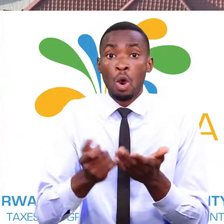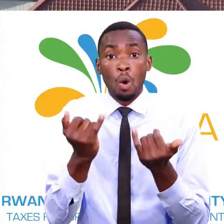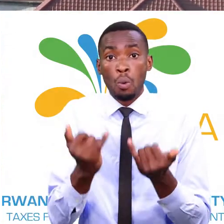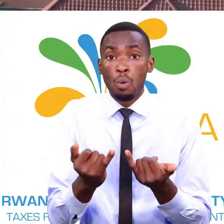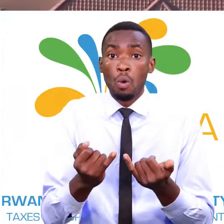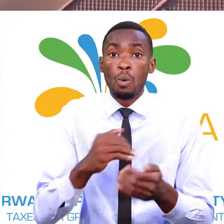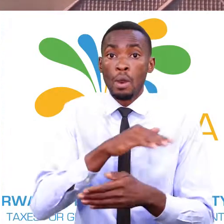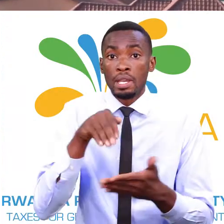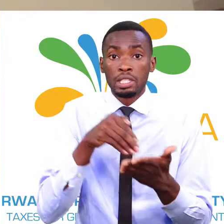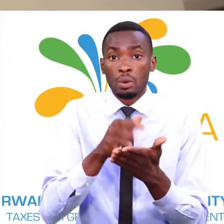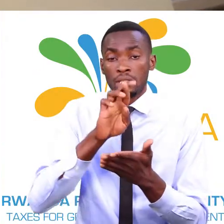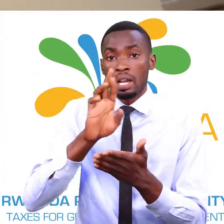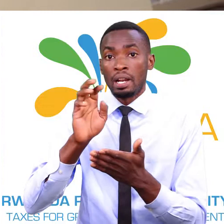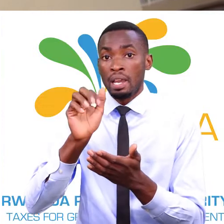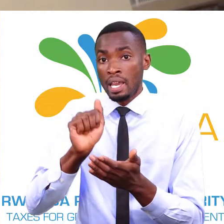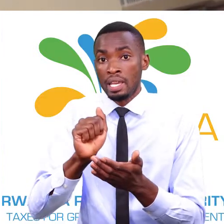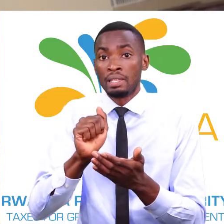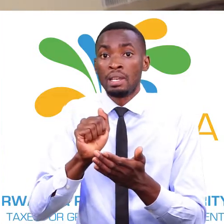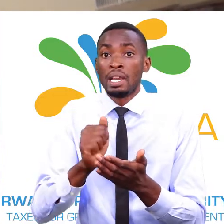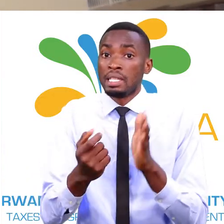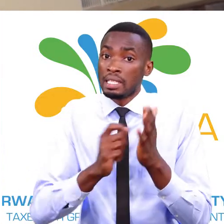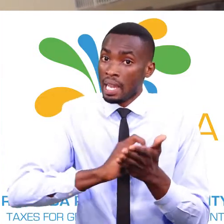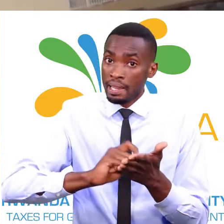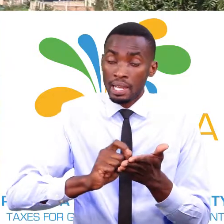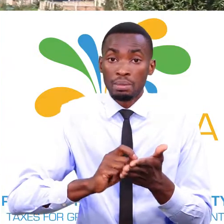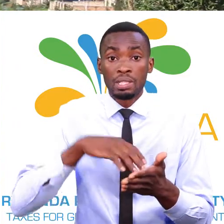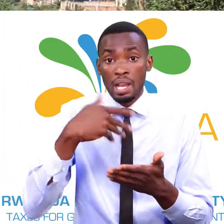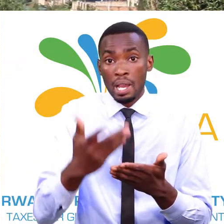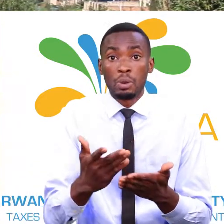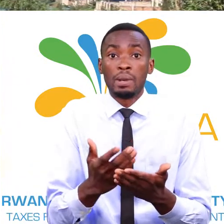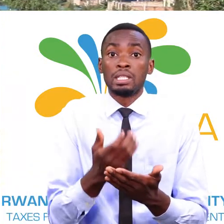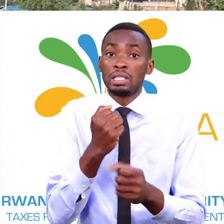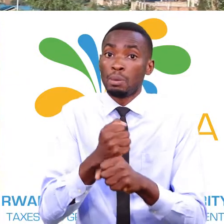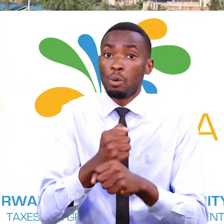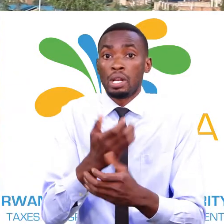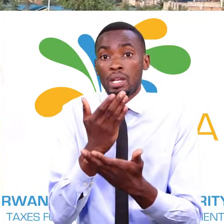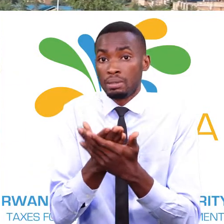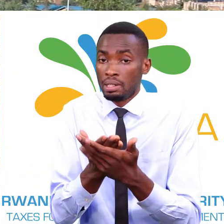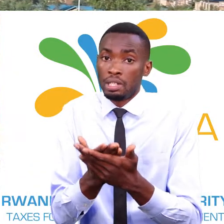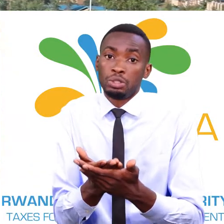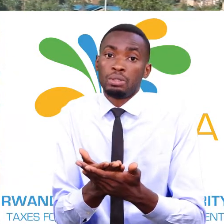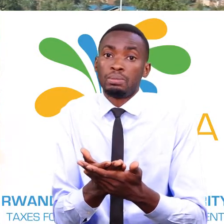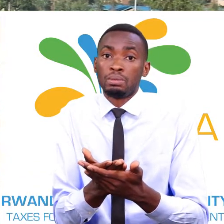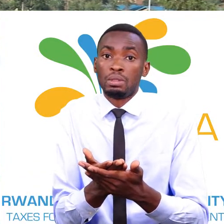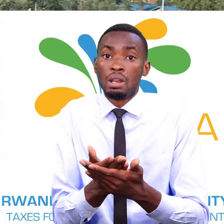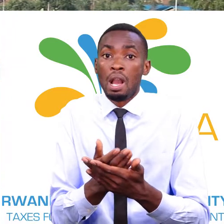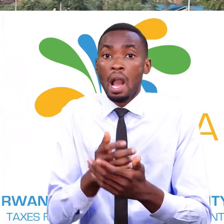cy'imisoro n'amahoro cyayibandikiye maze kikanabakorera deklarasiyo cyangwa se imenyekanisha ry'umusoro kuri bene iyo